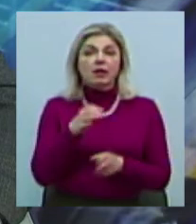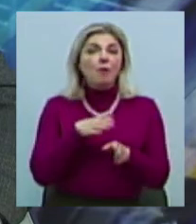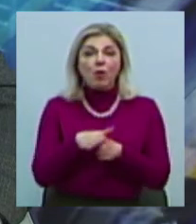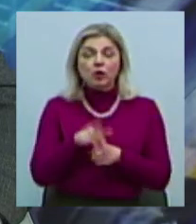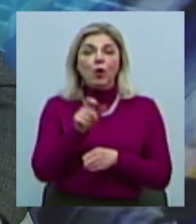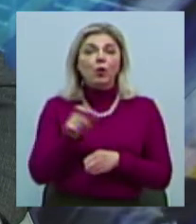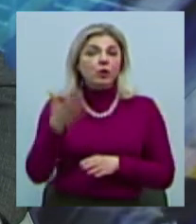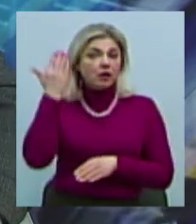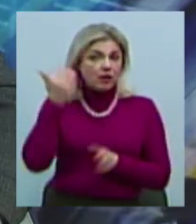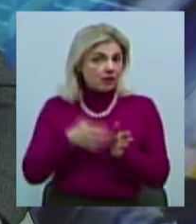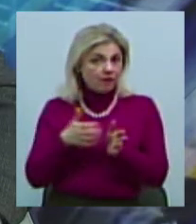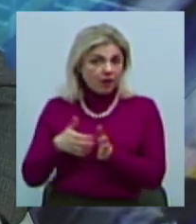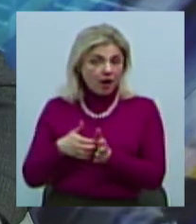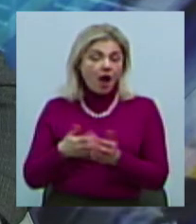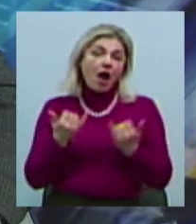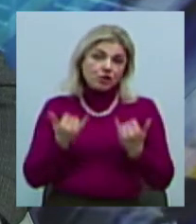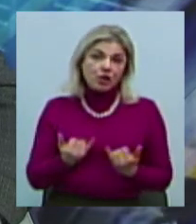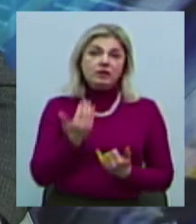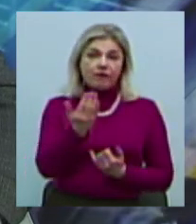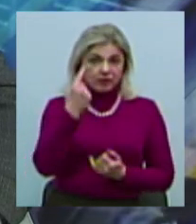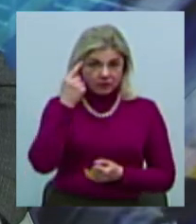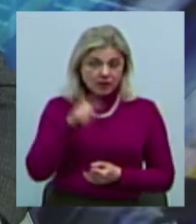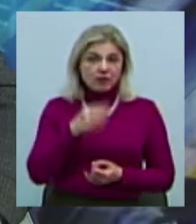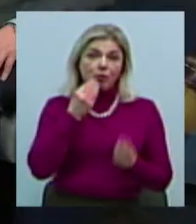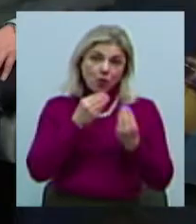вистачало. Зараз, якщо вам відомо, чи покращилось